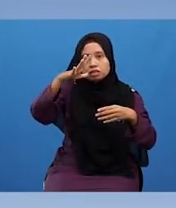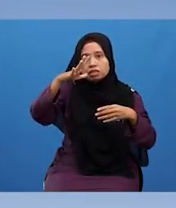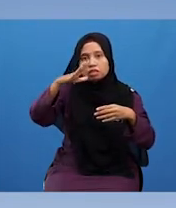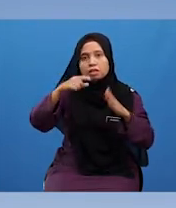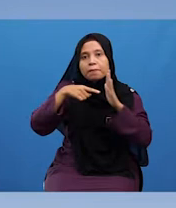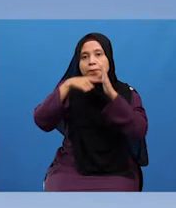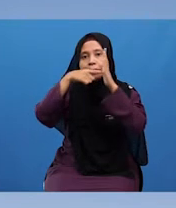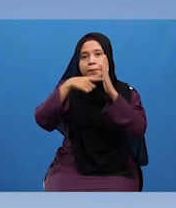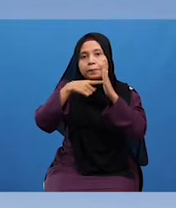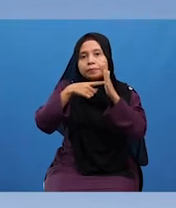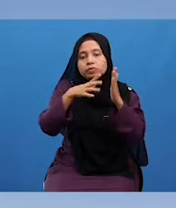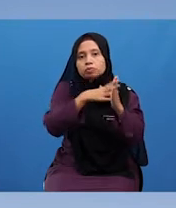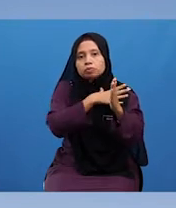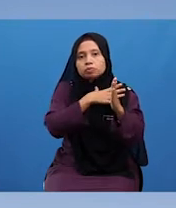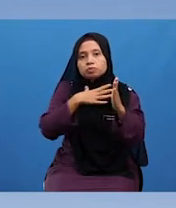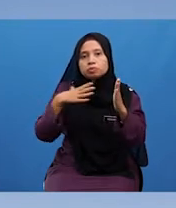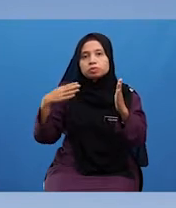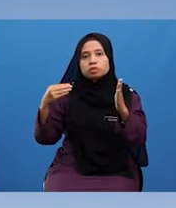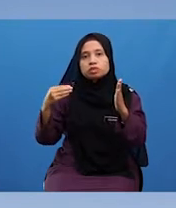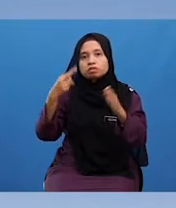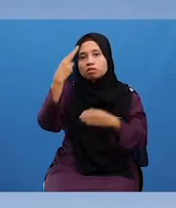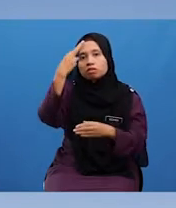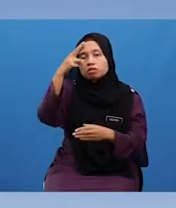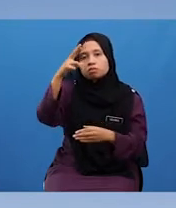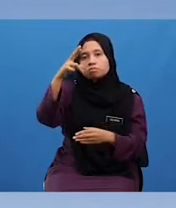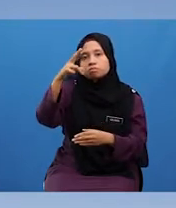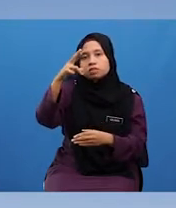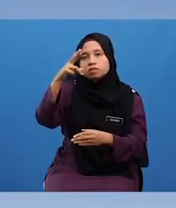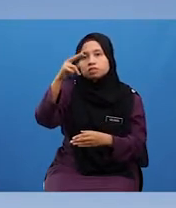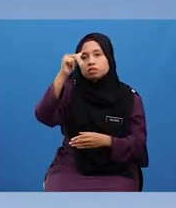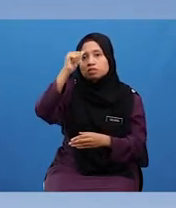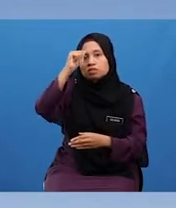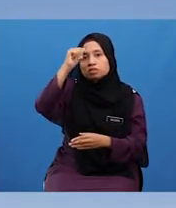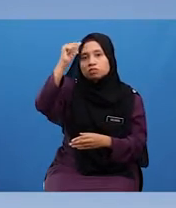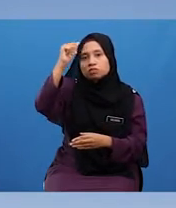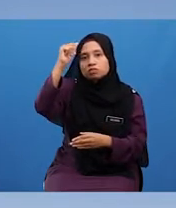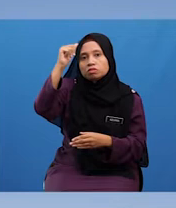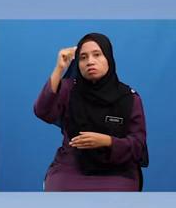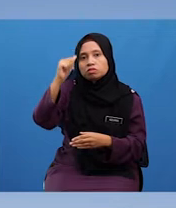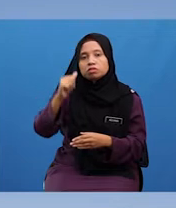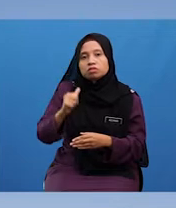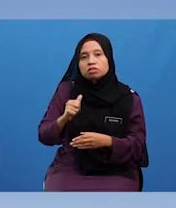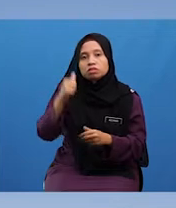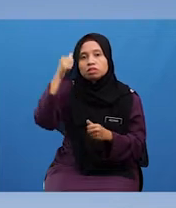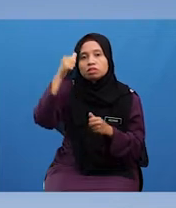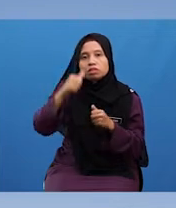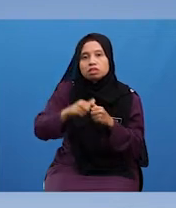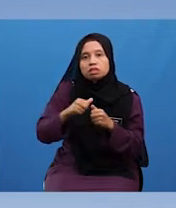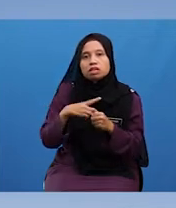pimpinan cahaya, petunjuk dan rahmat.